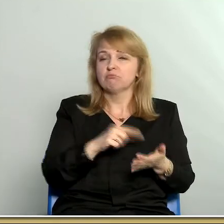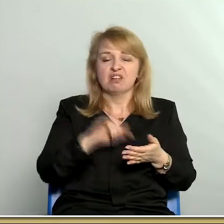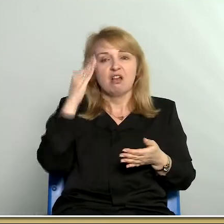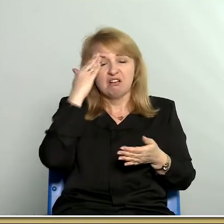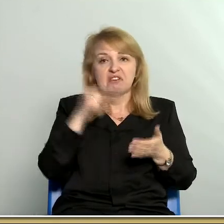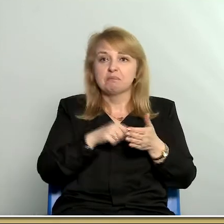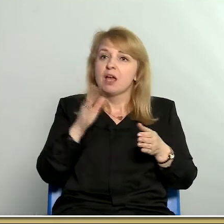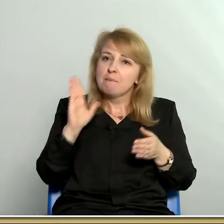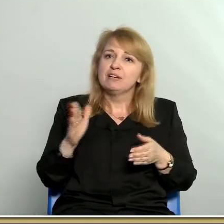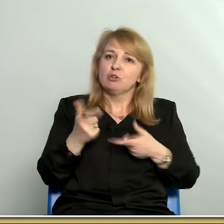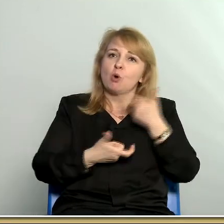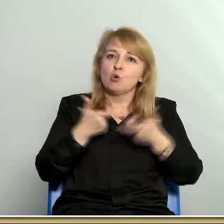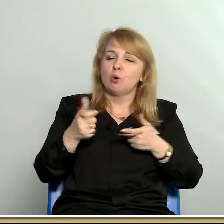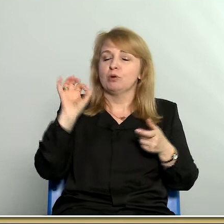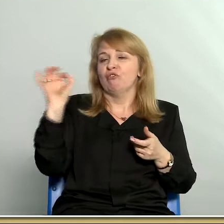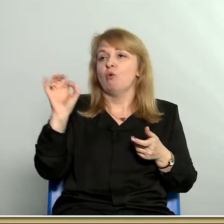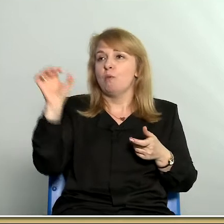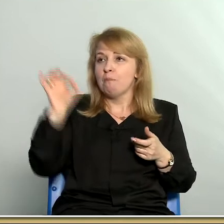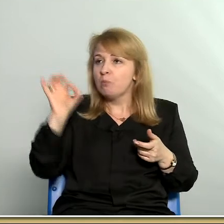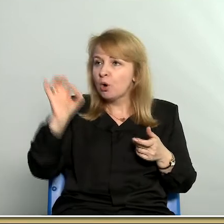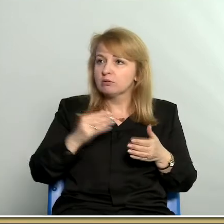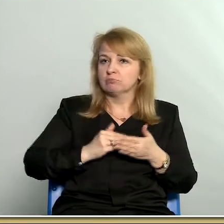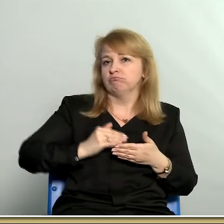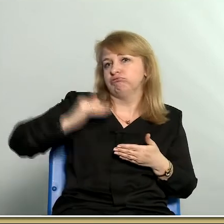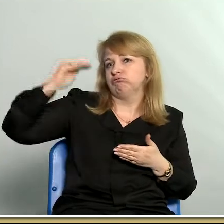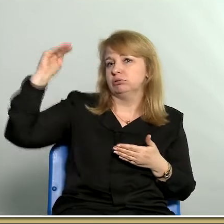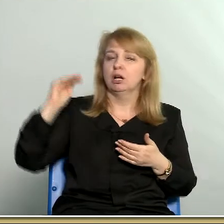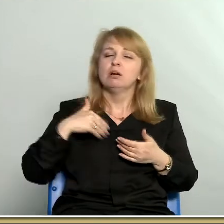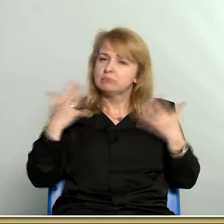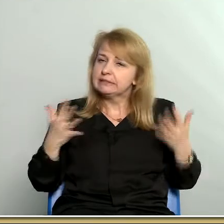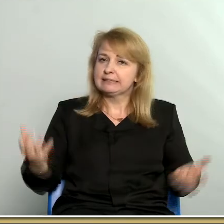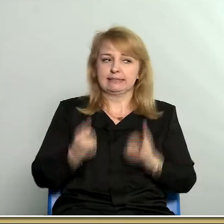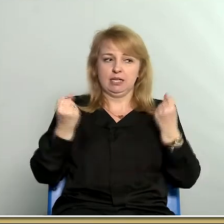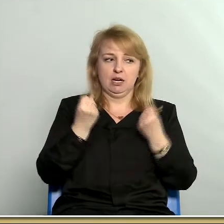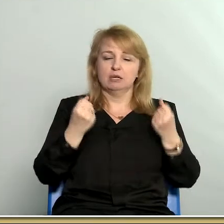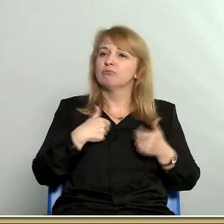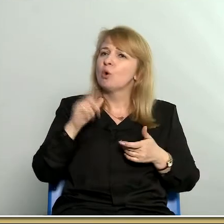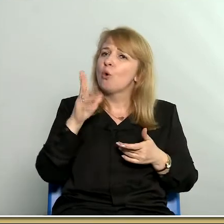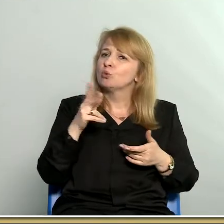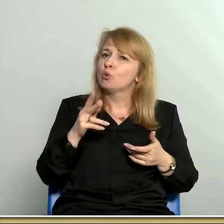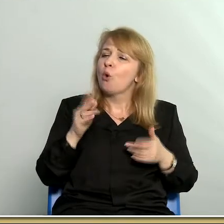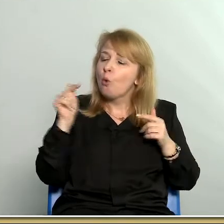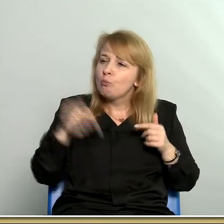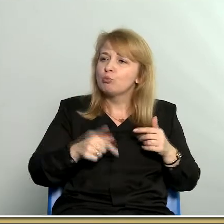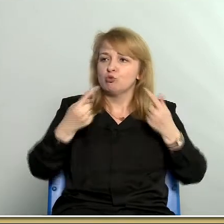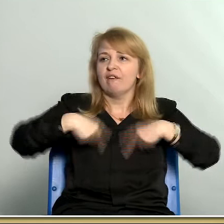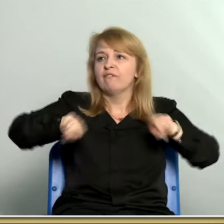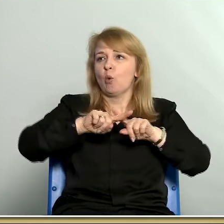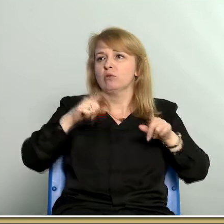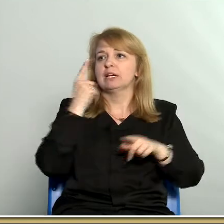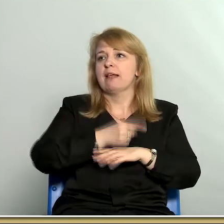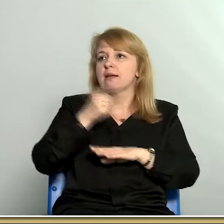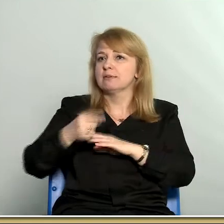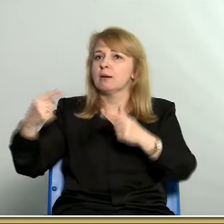będziemy ciągnęli. Ten wskaźnik, który mamy ustanowiony w Krajowym Programie Reform, który ma wykonywać zalecenia czy cele Europy 2020,